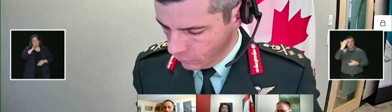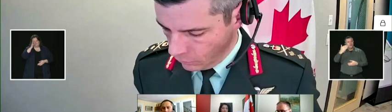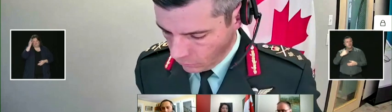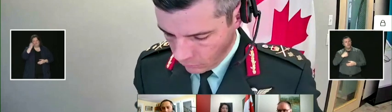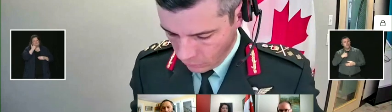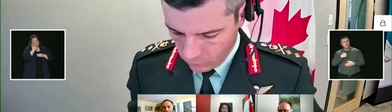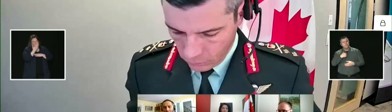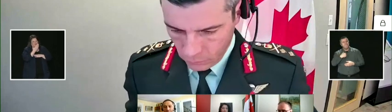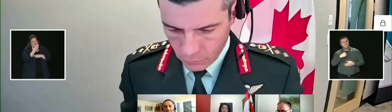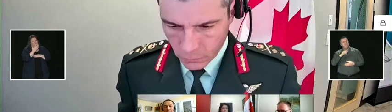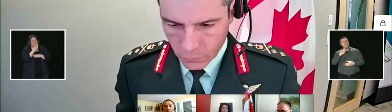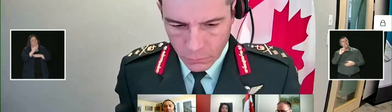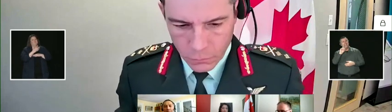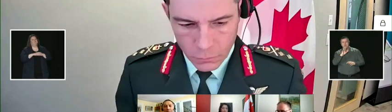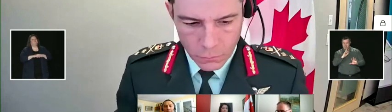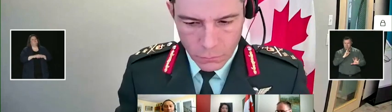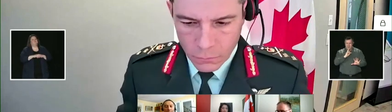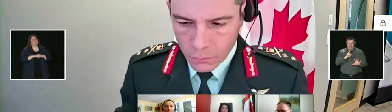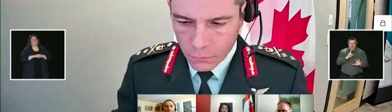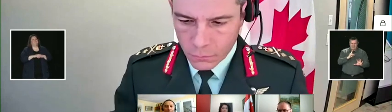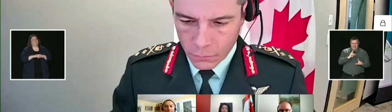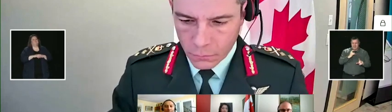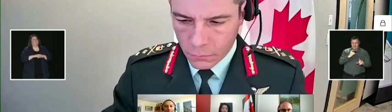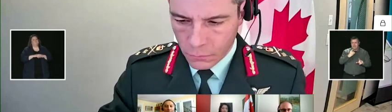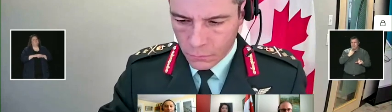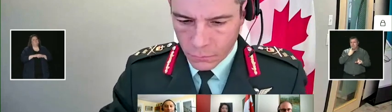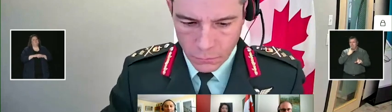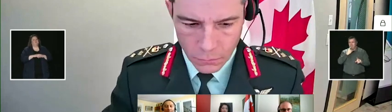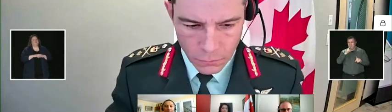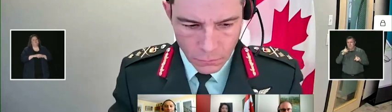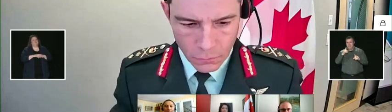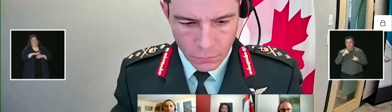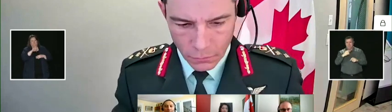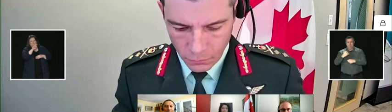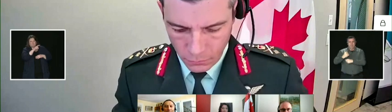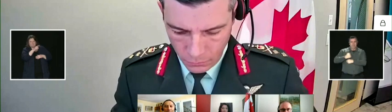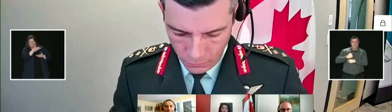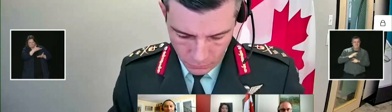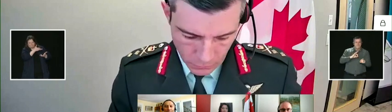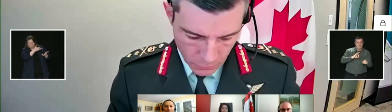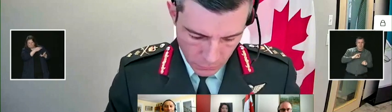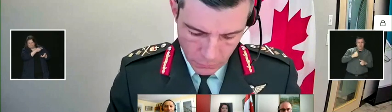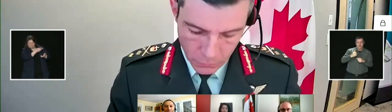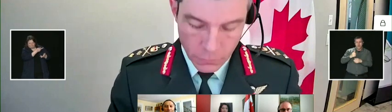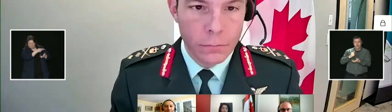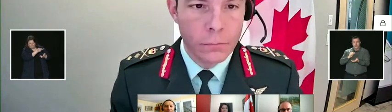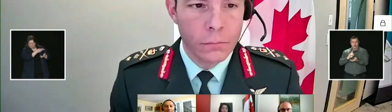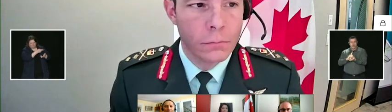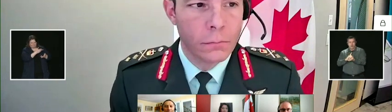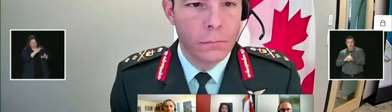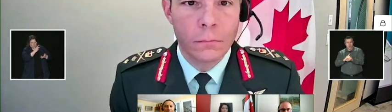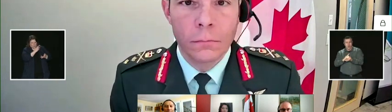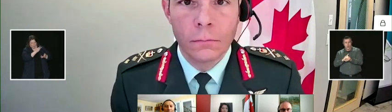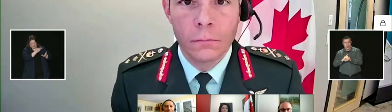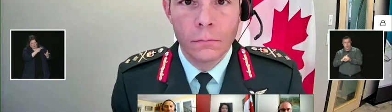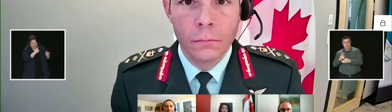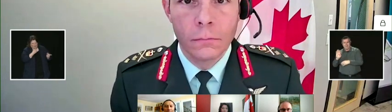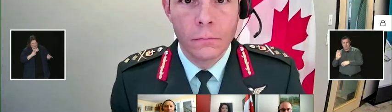Oui, bonjour. Ma première question, je suis pas certaine si c'est pour le Major-Général Fortin ou le